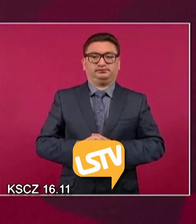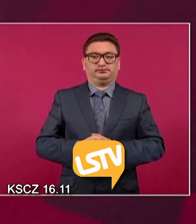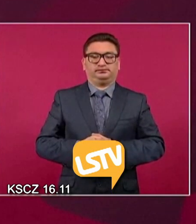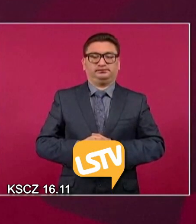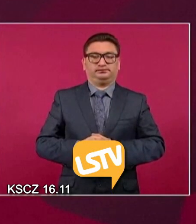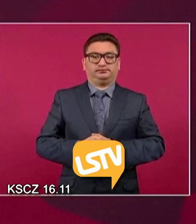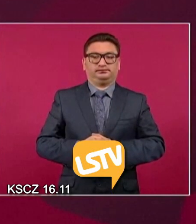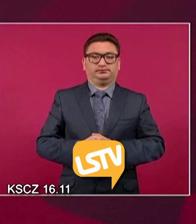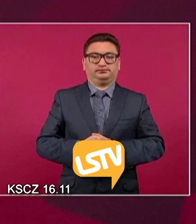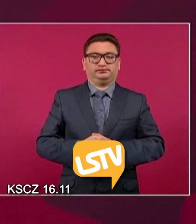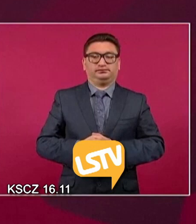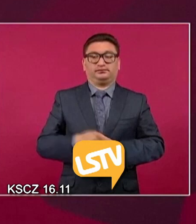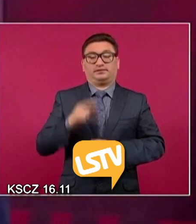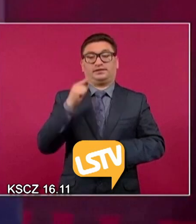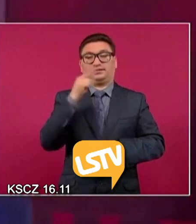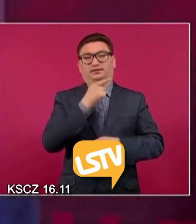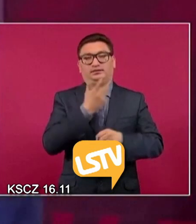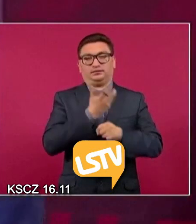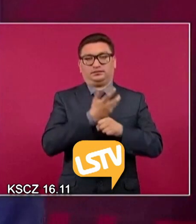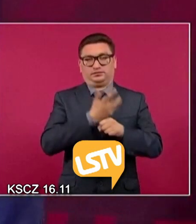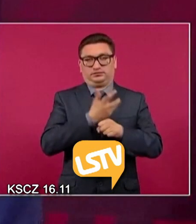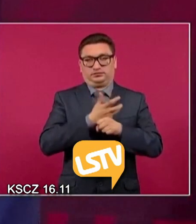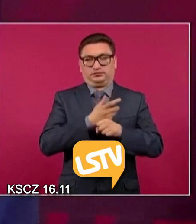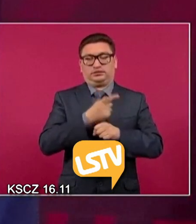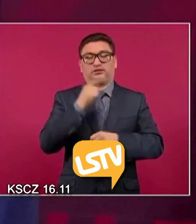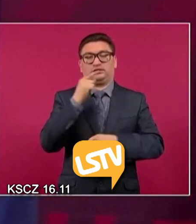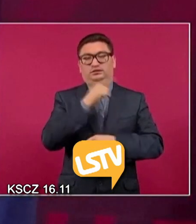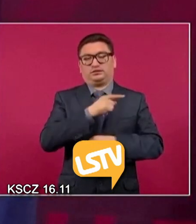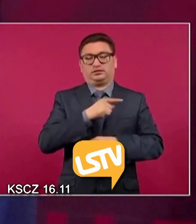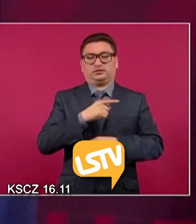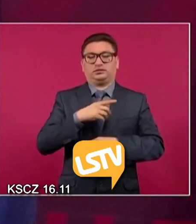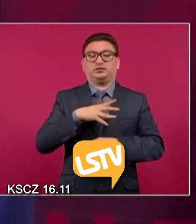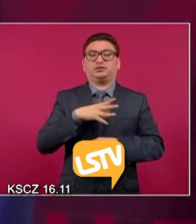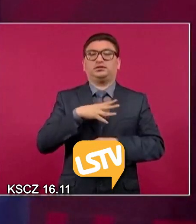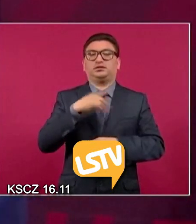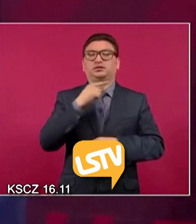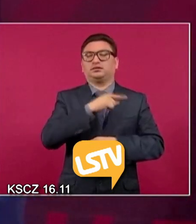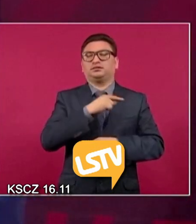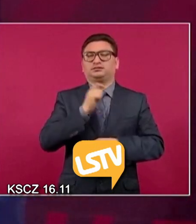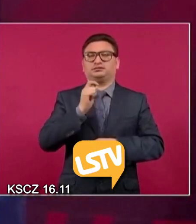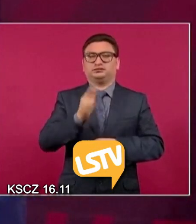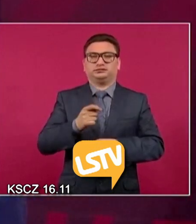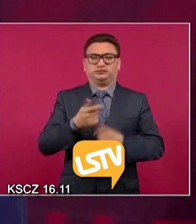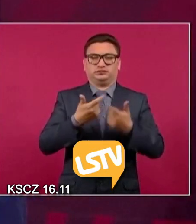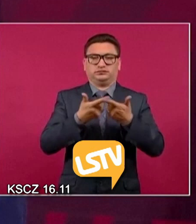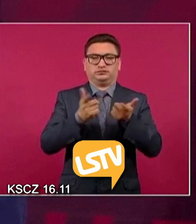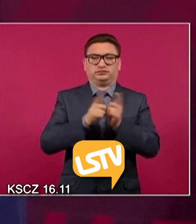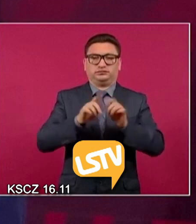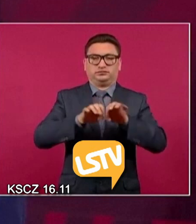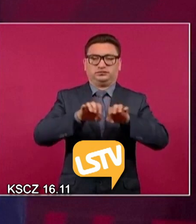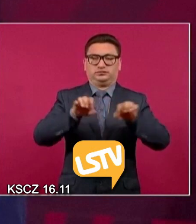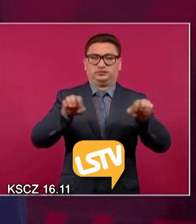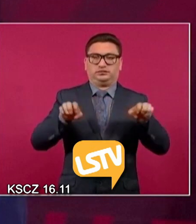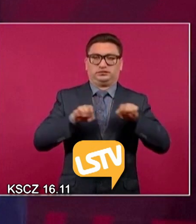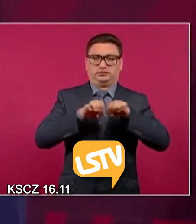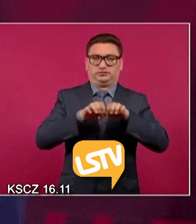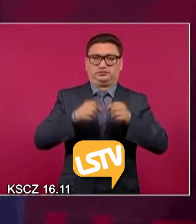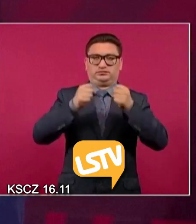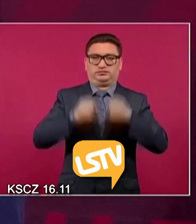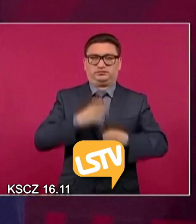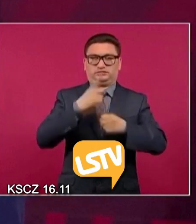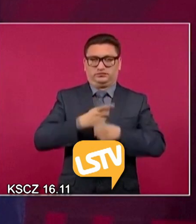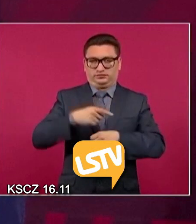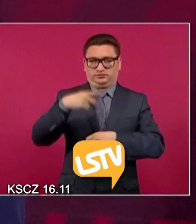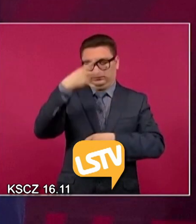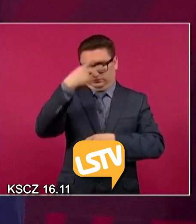và các dòng tài chính bất hợp pháp. Tòa Bạch Ốc cho biết trong một tuyên bố, bản chất của những loại thuốc này cũng như sự dễ thu nhận